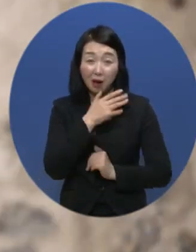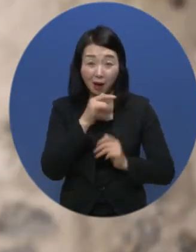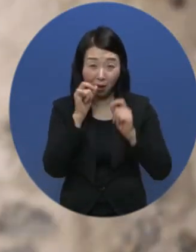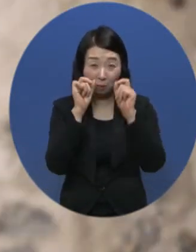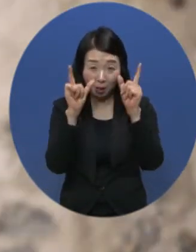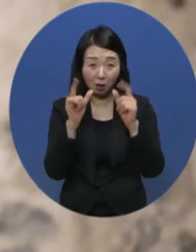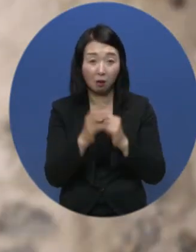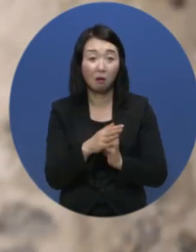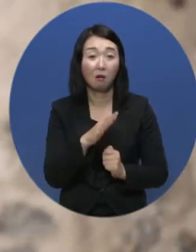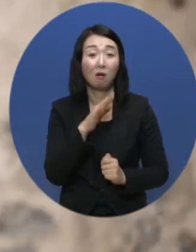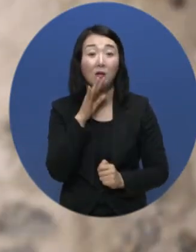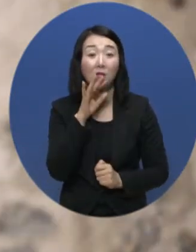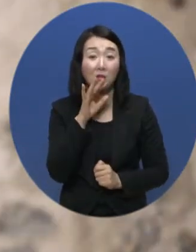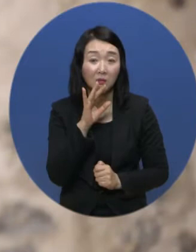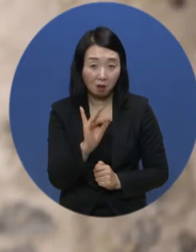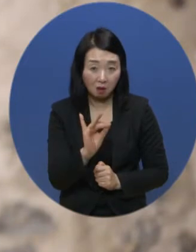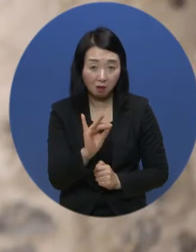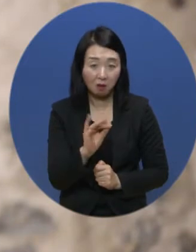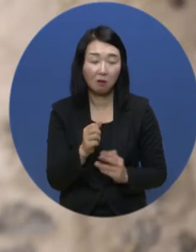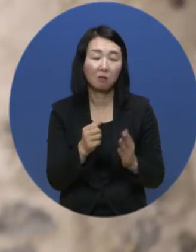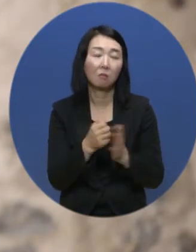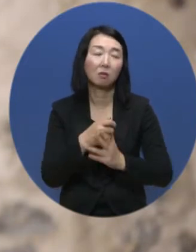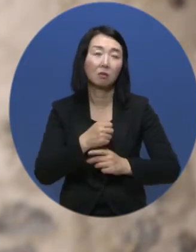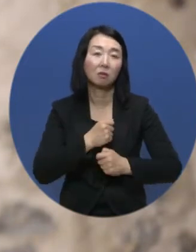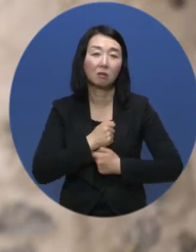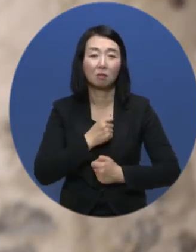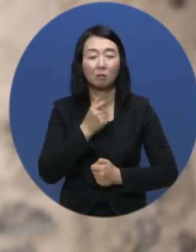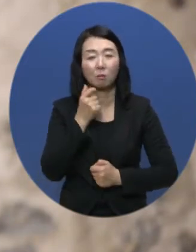너무나 당연해서 지키지 못했던 것,